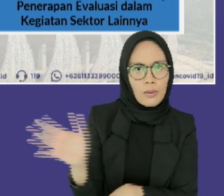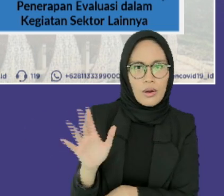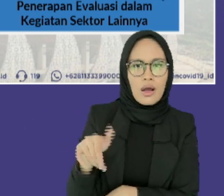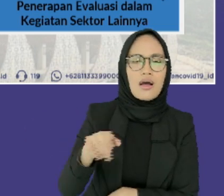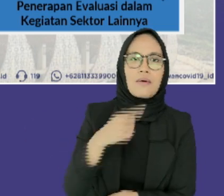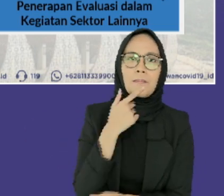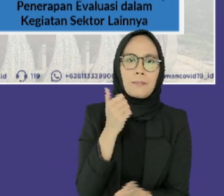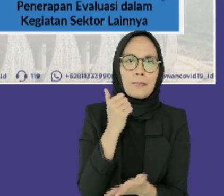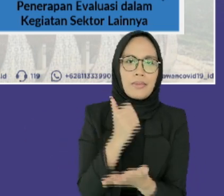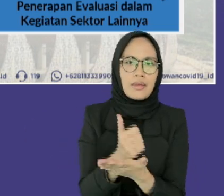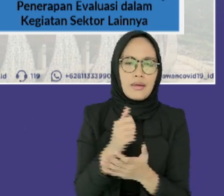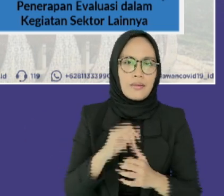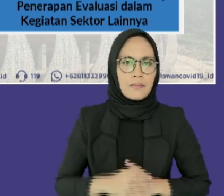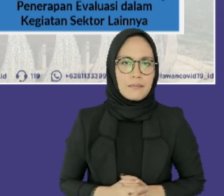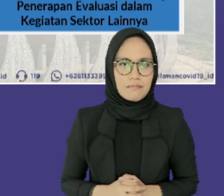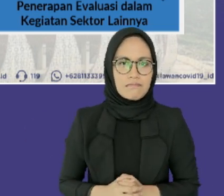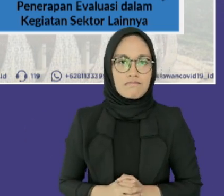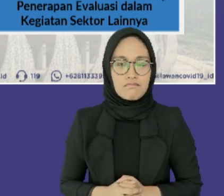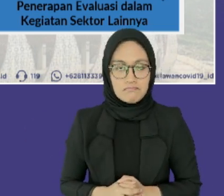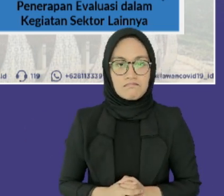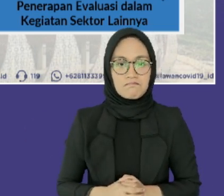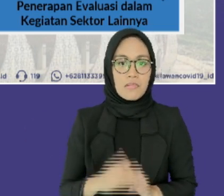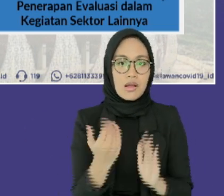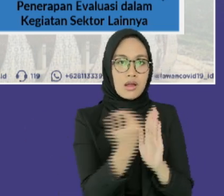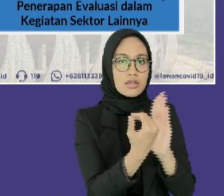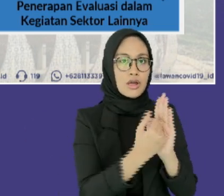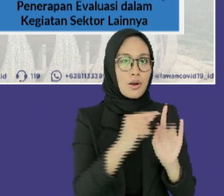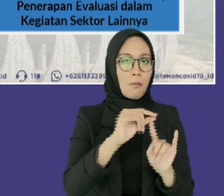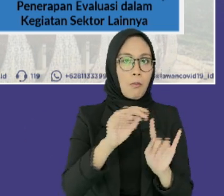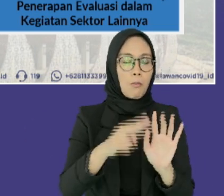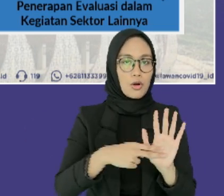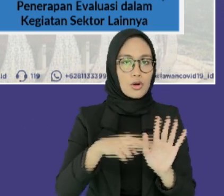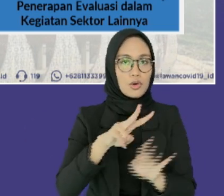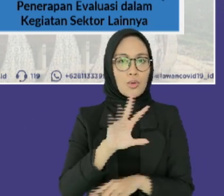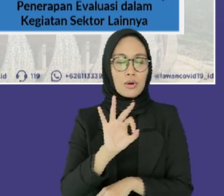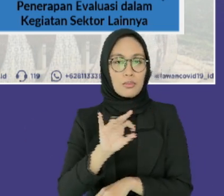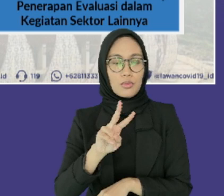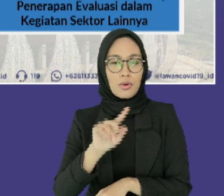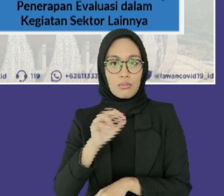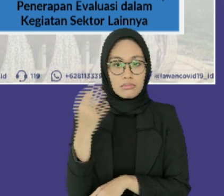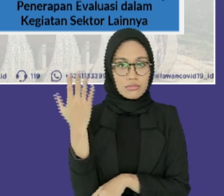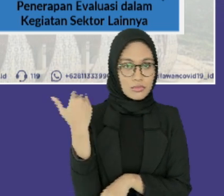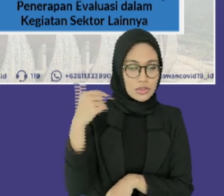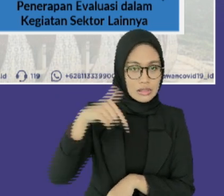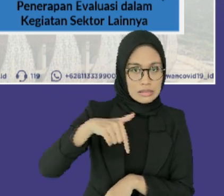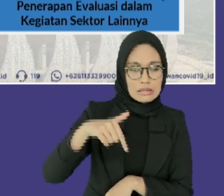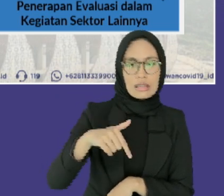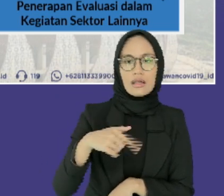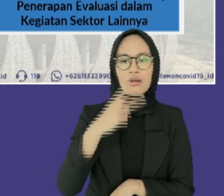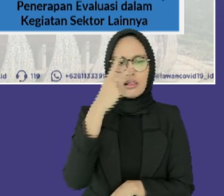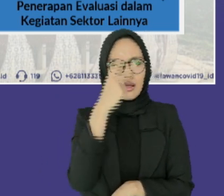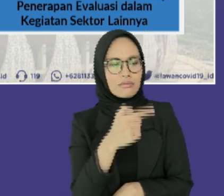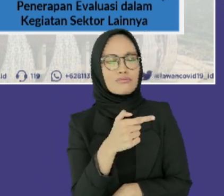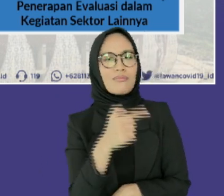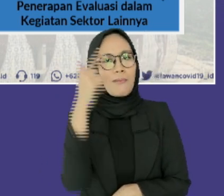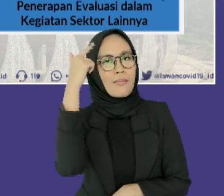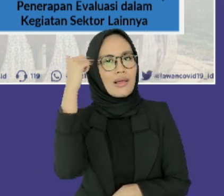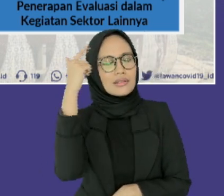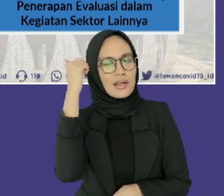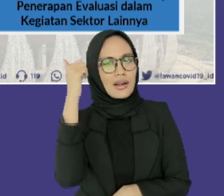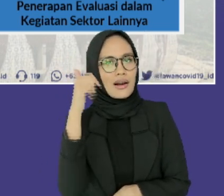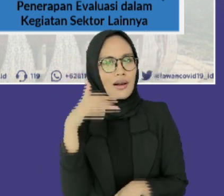Pon 23 dapat belajar bahwa perencanaan matang merupakan hal yang paling krusial dalam